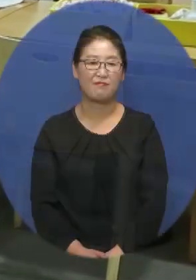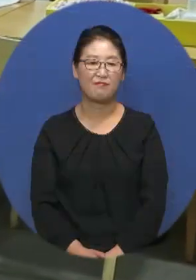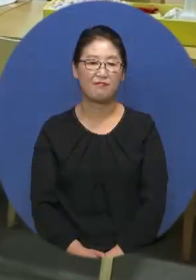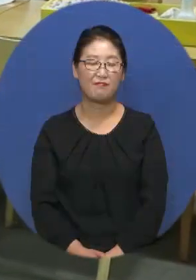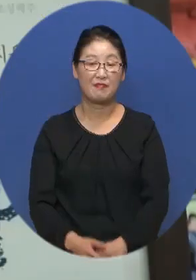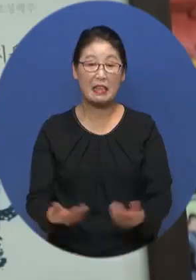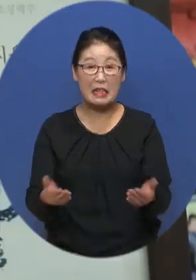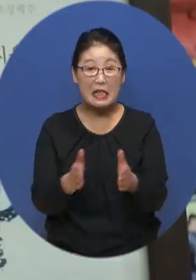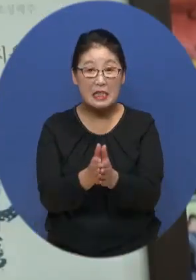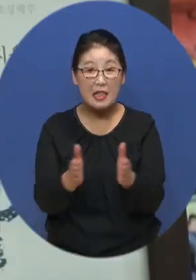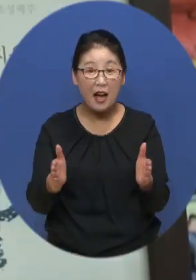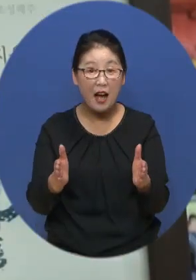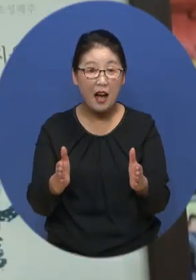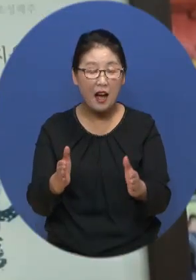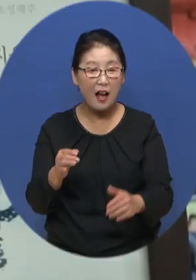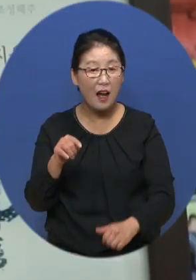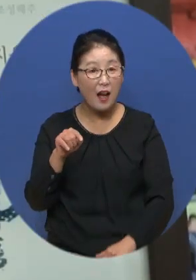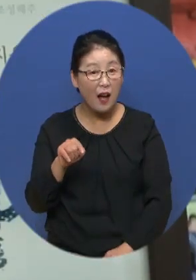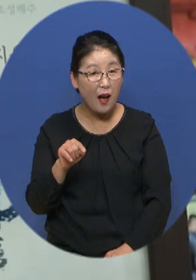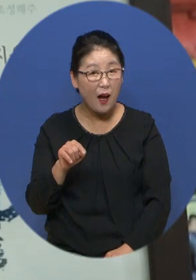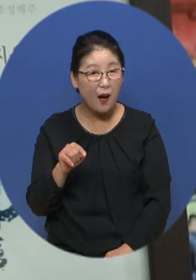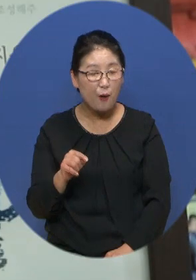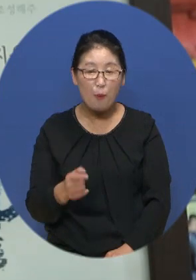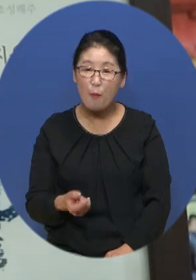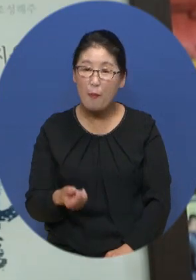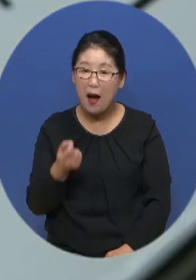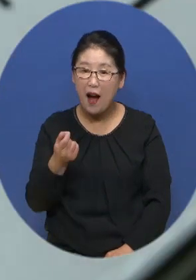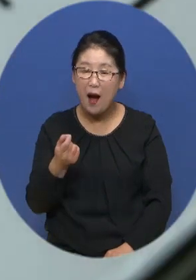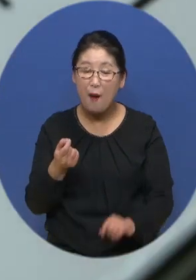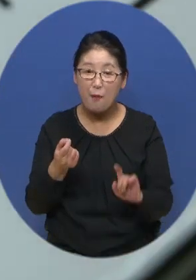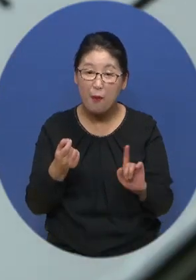출근하자마자 그들이 가장 먼저 하는 일은 무엇일까요?